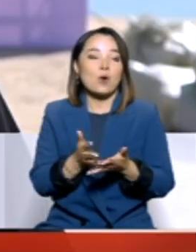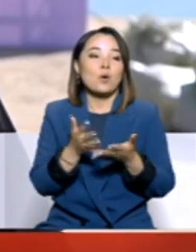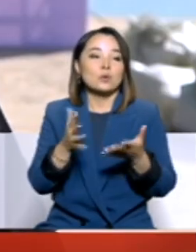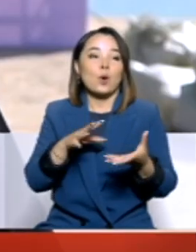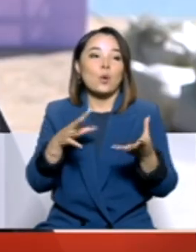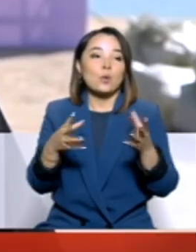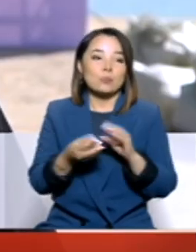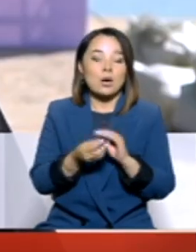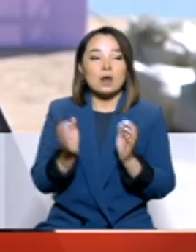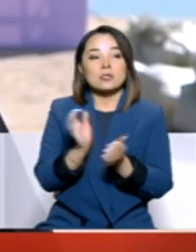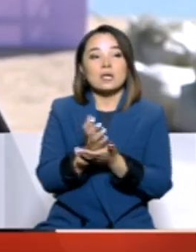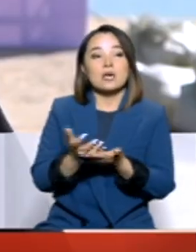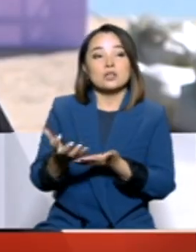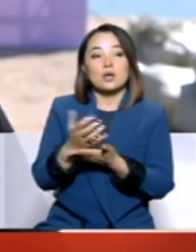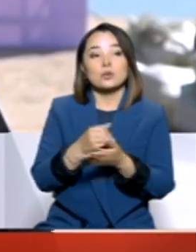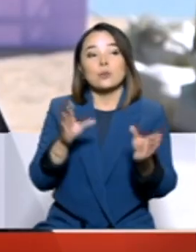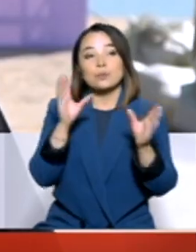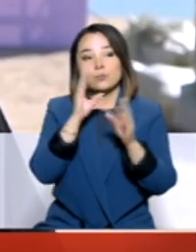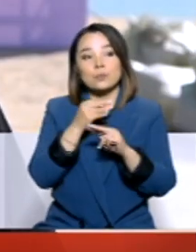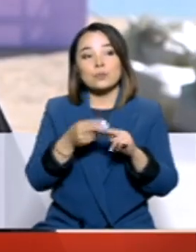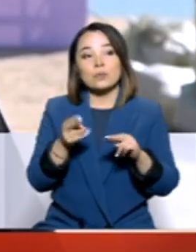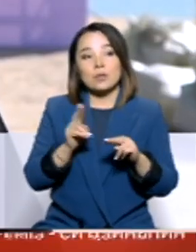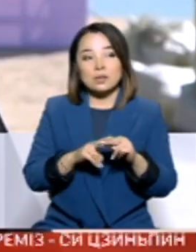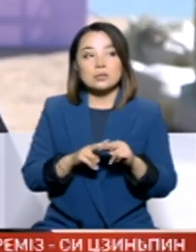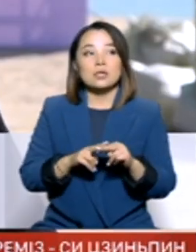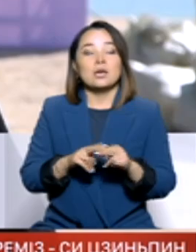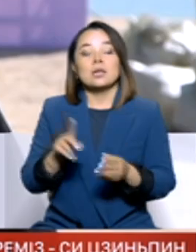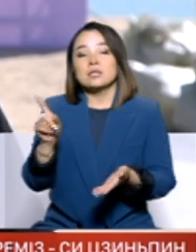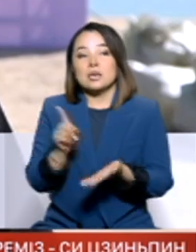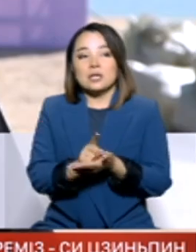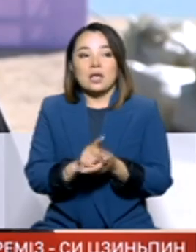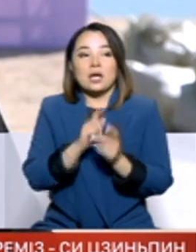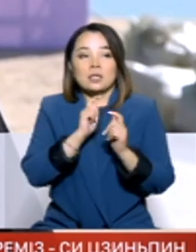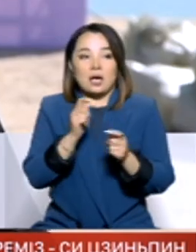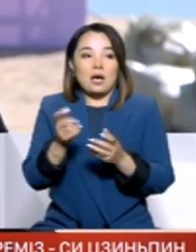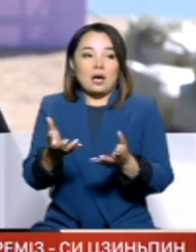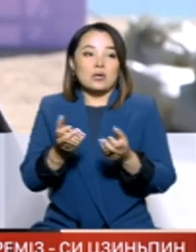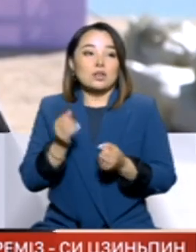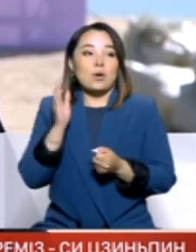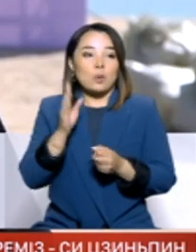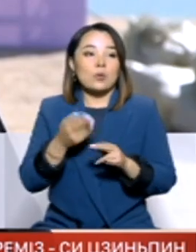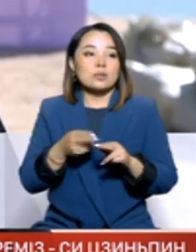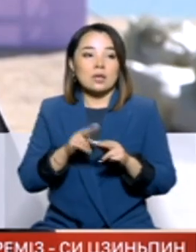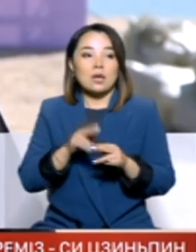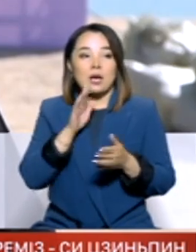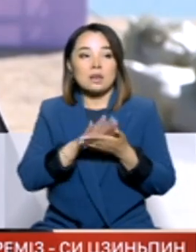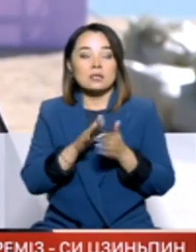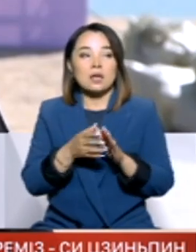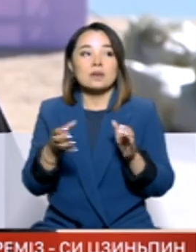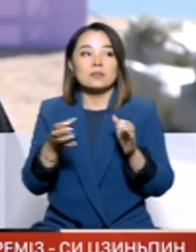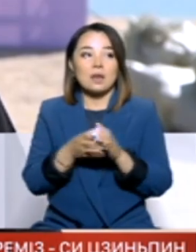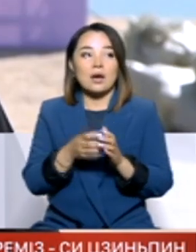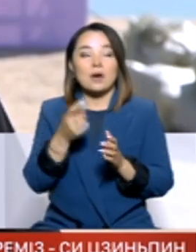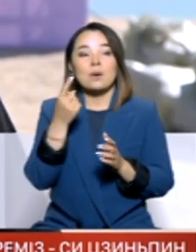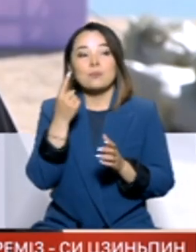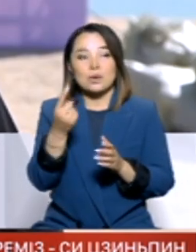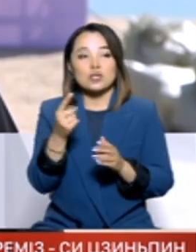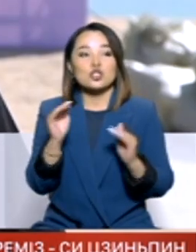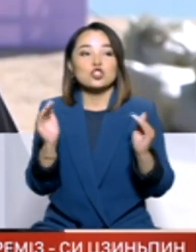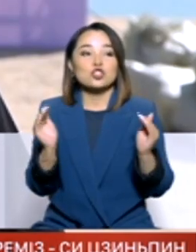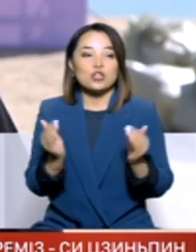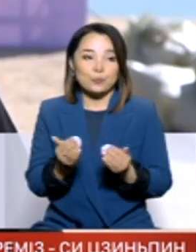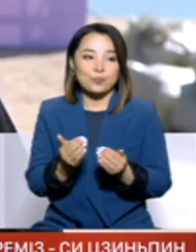көлемде қоқыс жинайды, сол тиісті сыйлықтарды алады. Енді біз өзіміз қазіргі уақытта бір